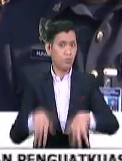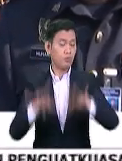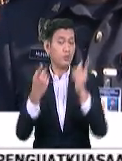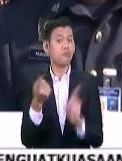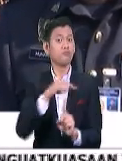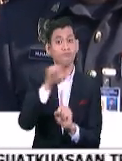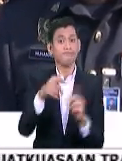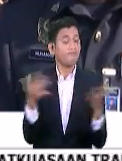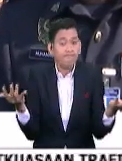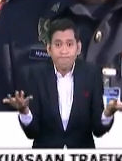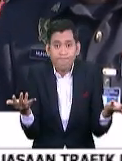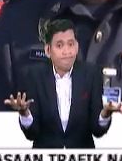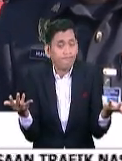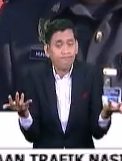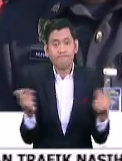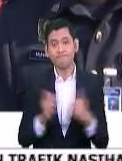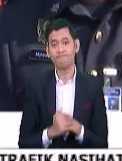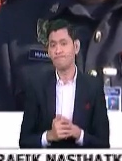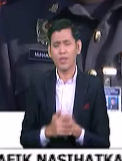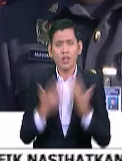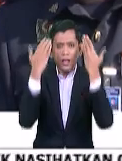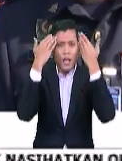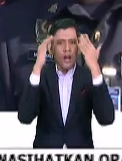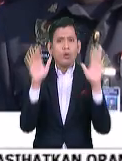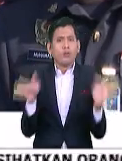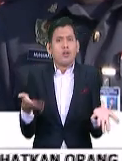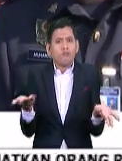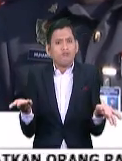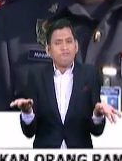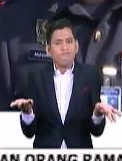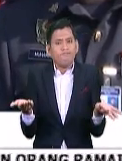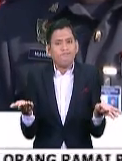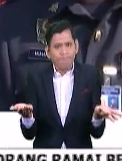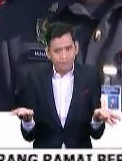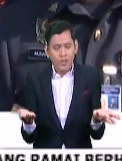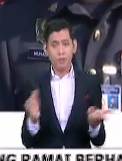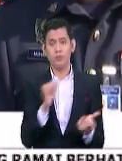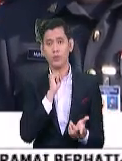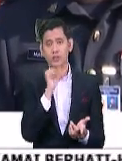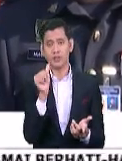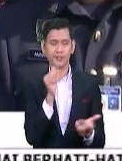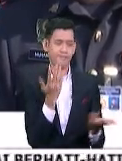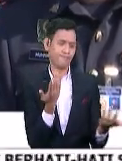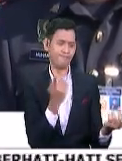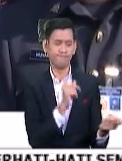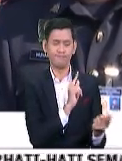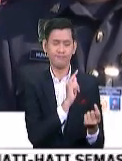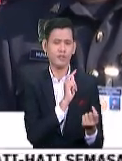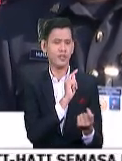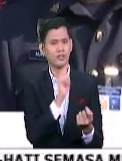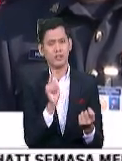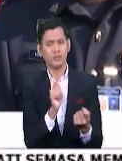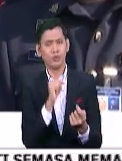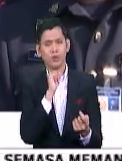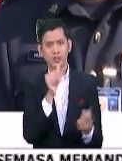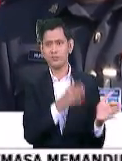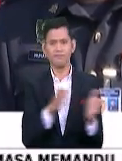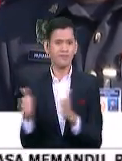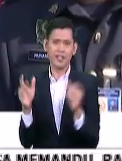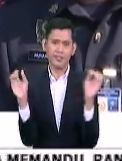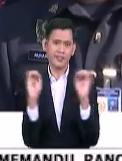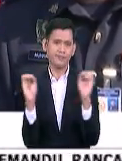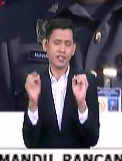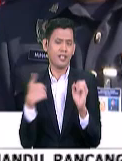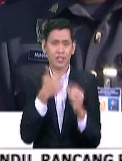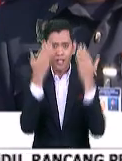nah nah bagi tahu zamannya dietje tidak konsisten menjadi hujan turun tak beruntung juga